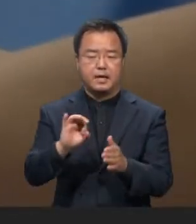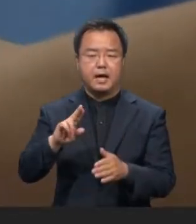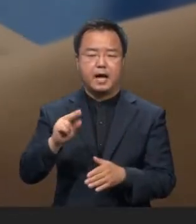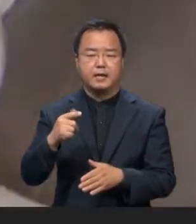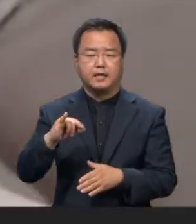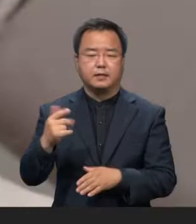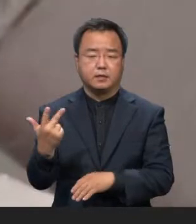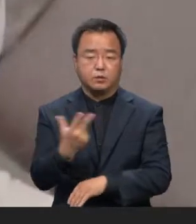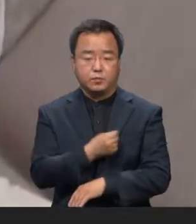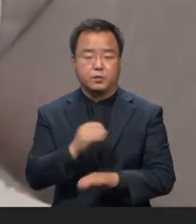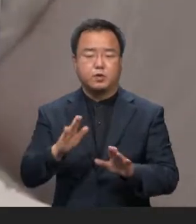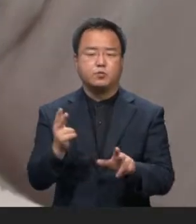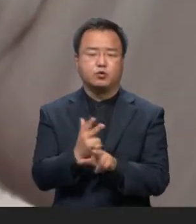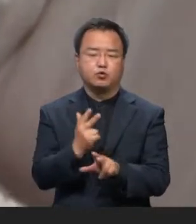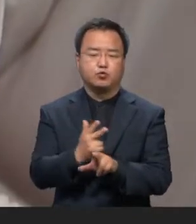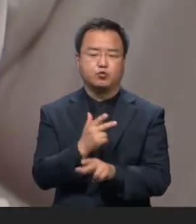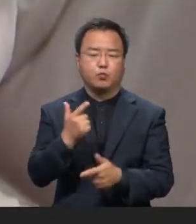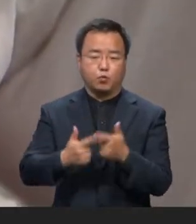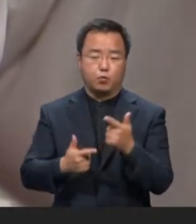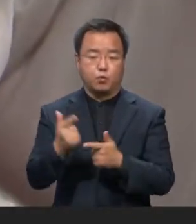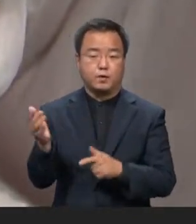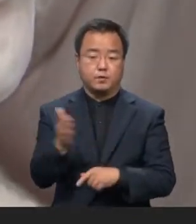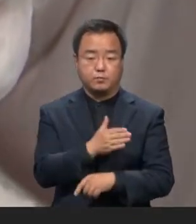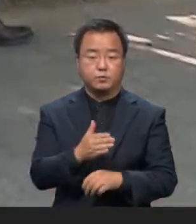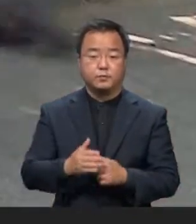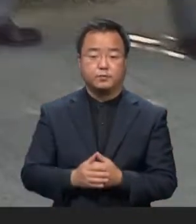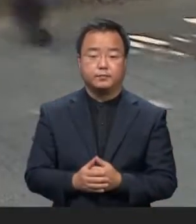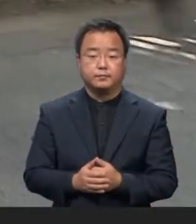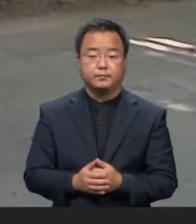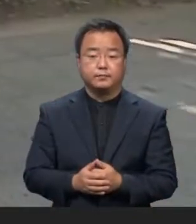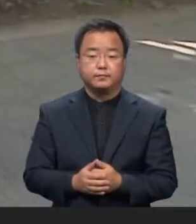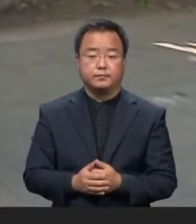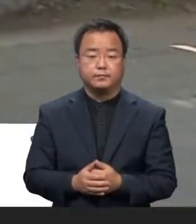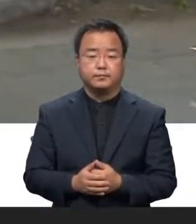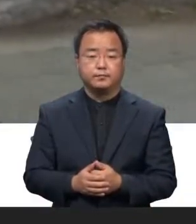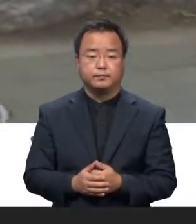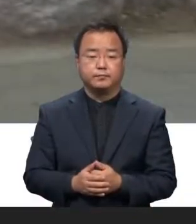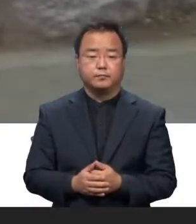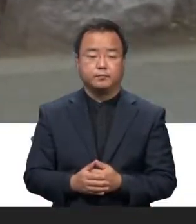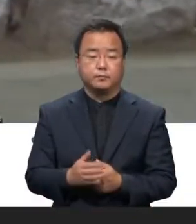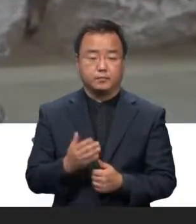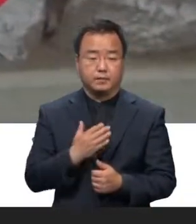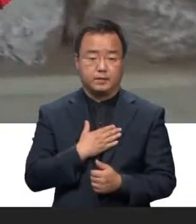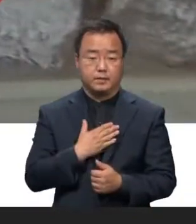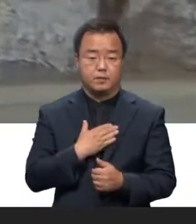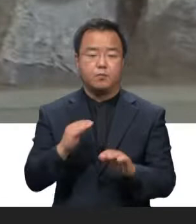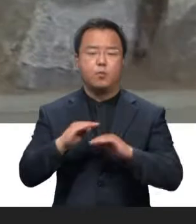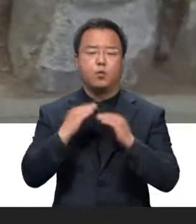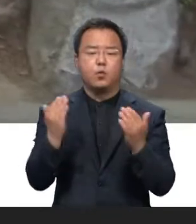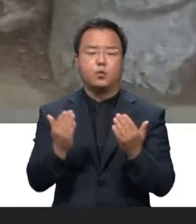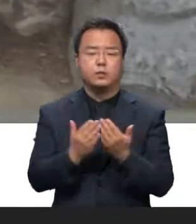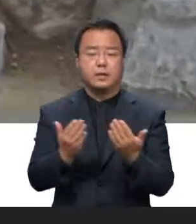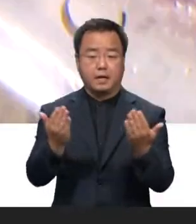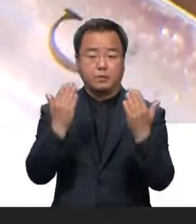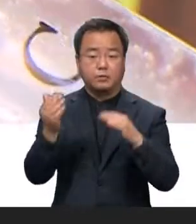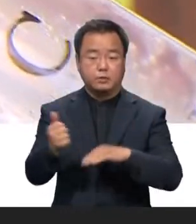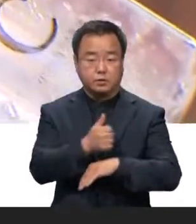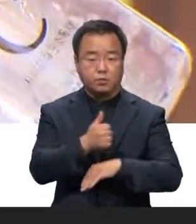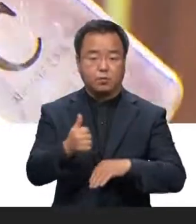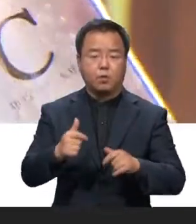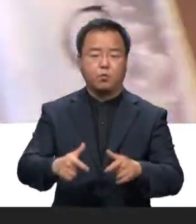당장 이번주 목요일 부터 시작됩니다 저는 전면 등 겨가 확대돼야 한다고 생각을 해요